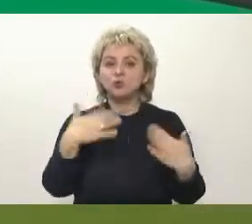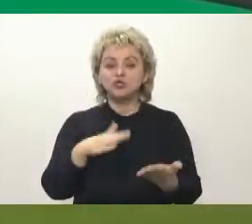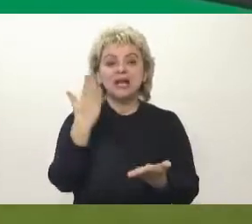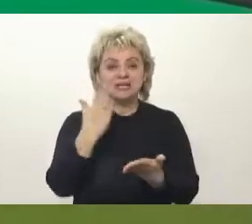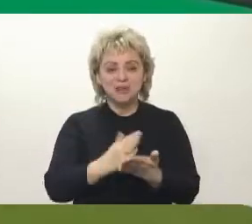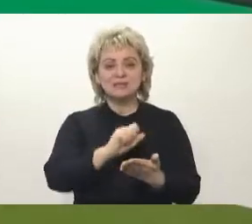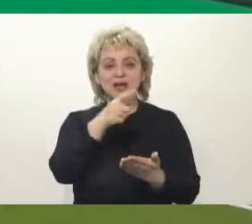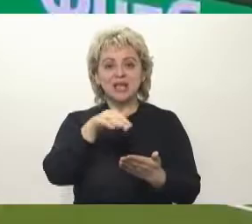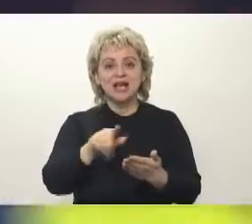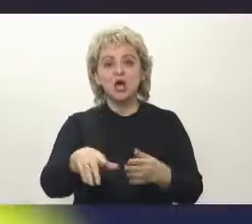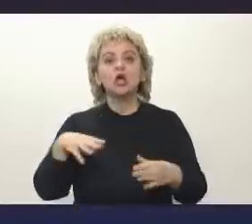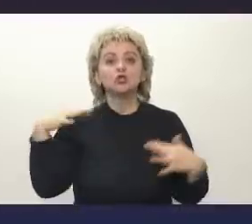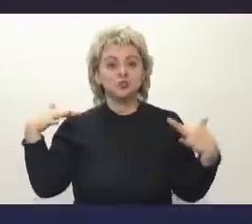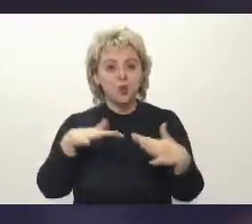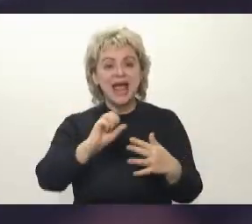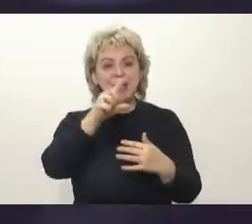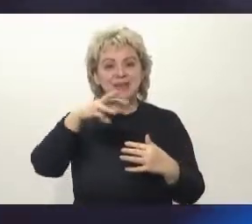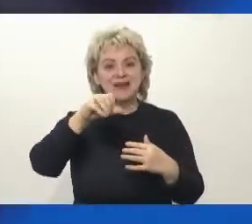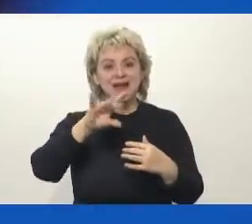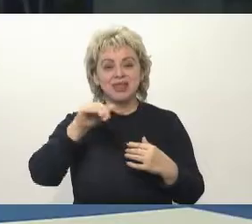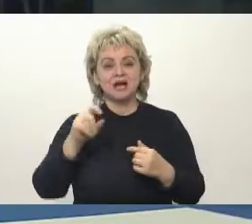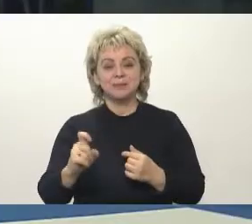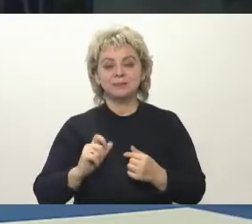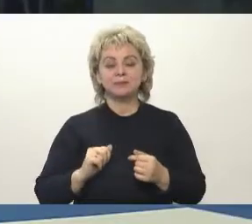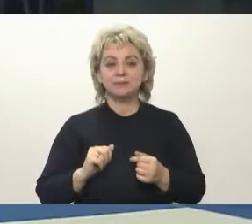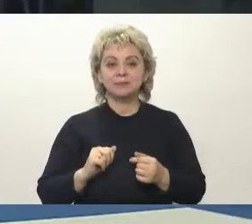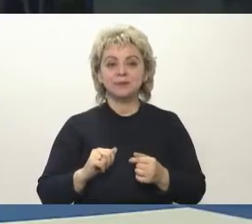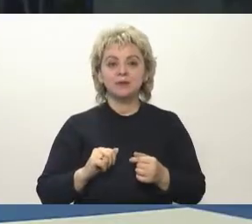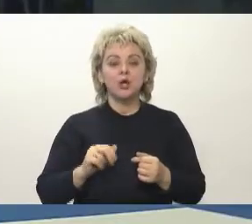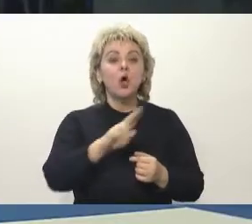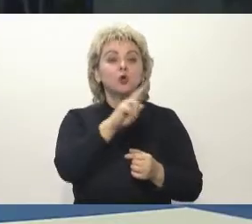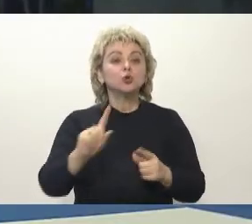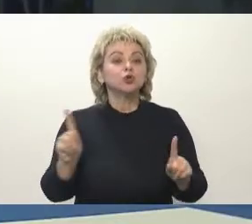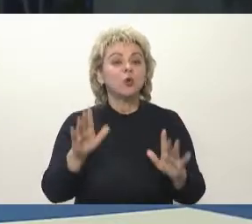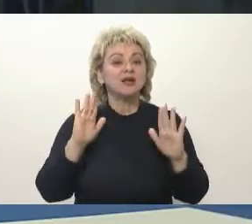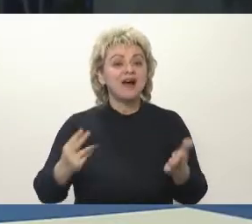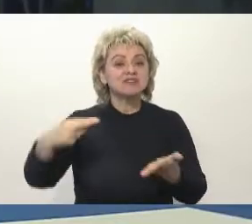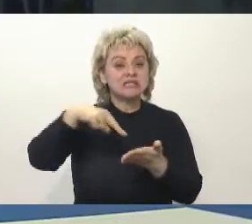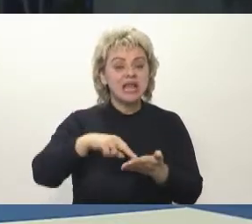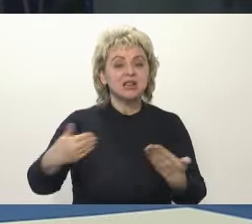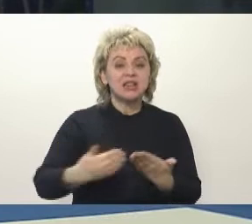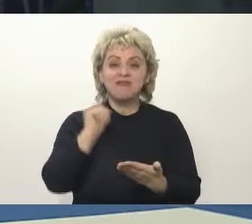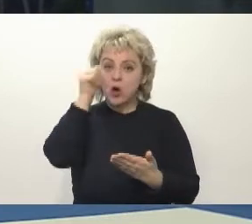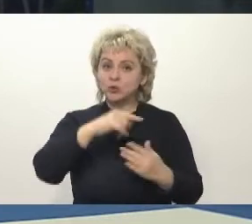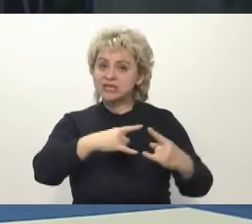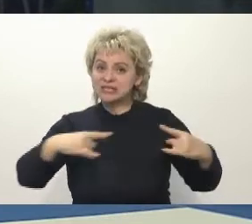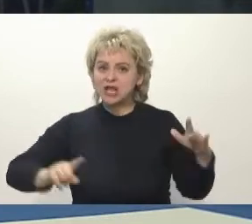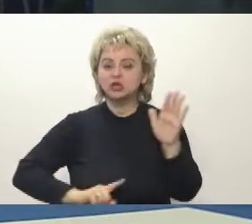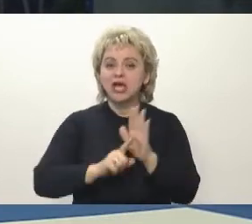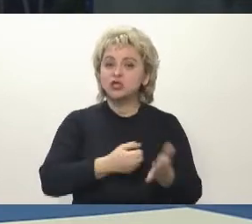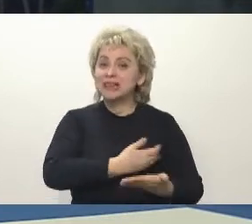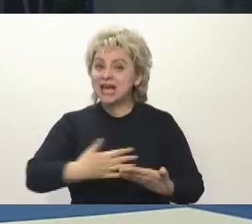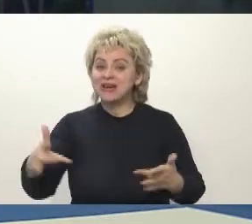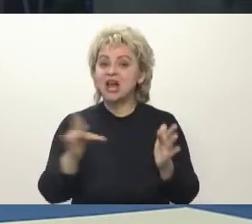уже в расположении «Спартака» на сборе в Эмиратах. Кто-то только что встал из-за новогоднего стола и начинал